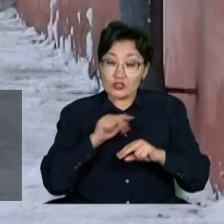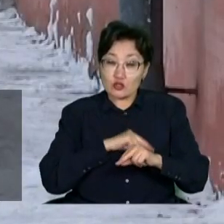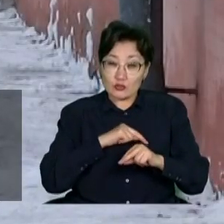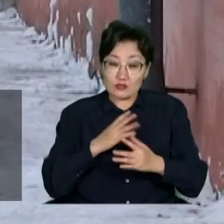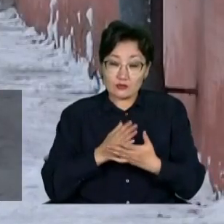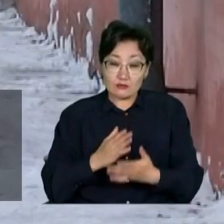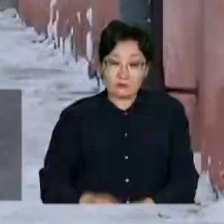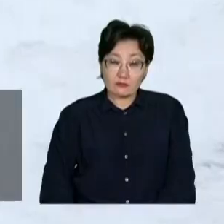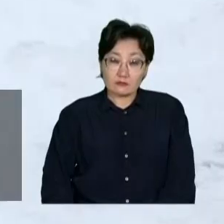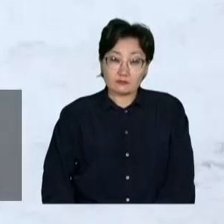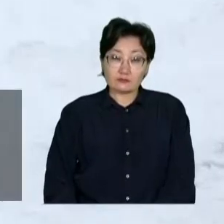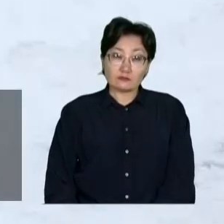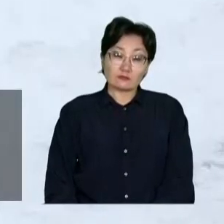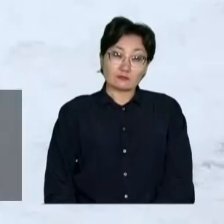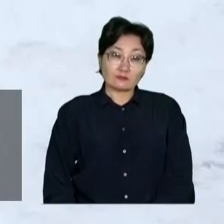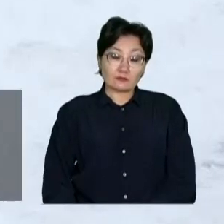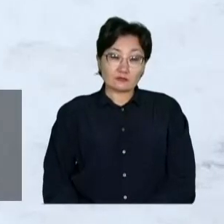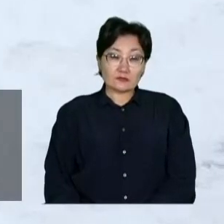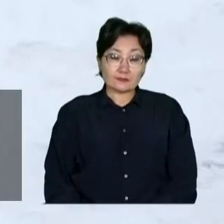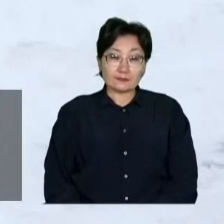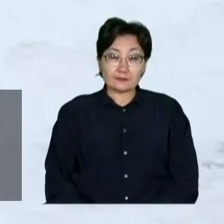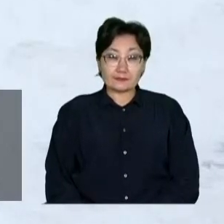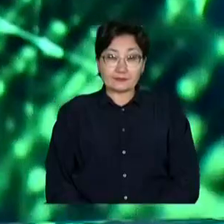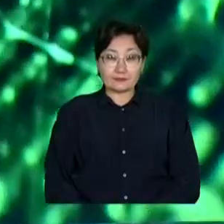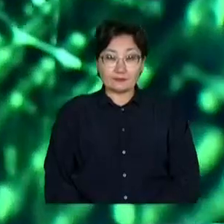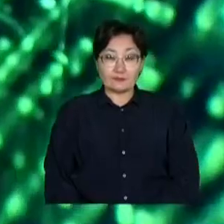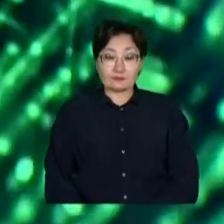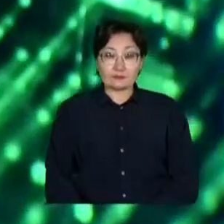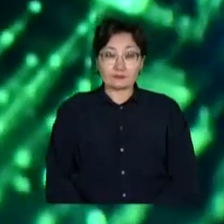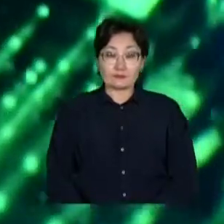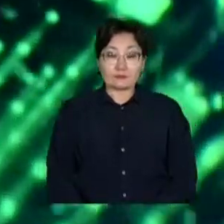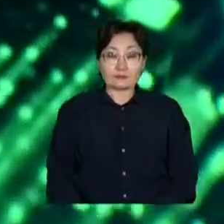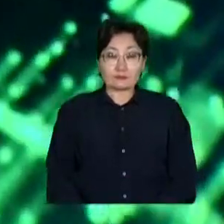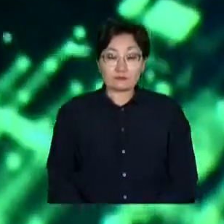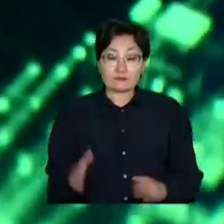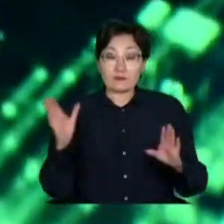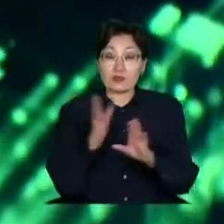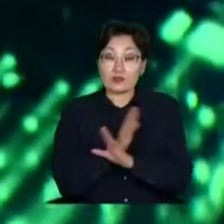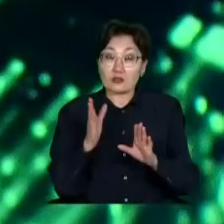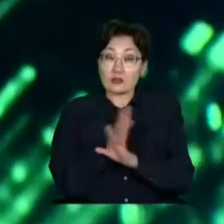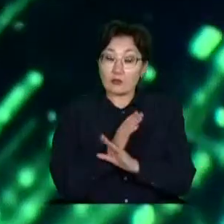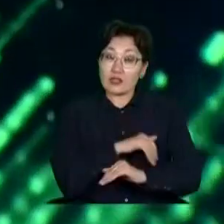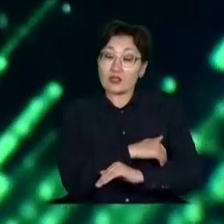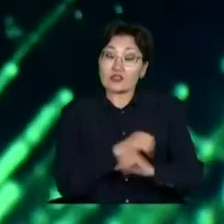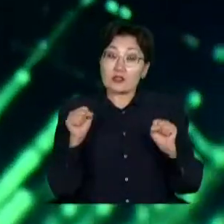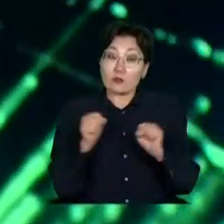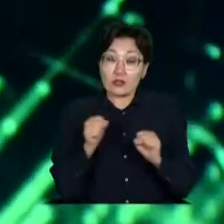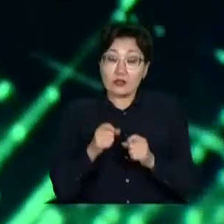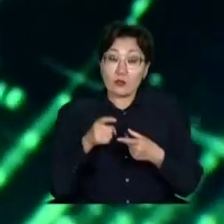Қазбек Арықбаев, Алматы телеарнасы, солтүстік Қазақстан облысынан. Ауа райының қолайсыздығына